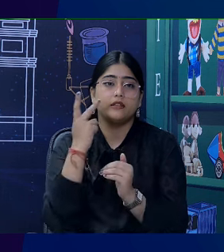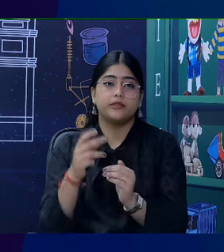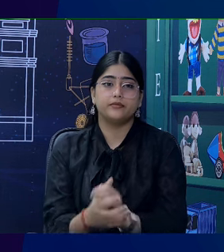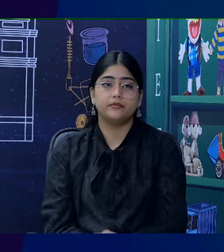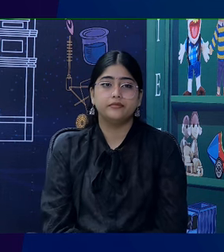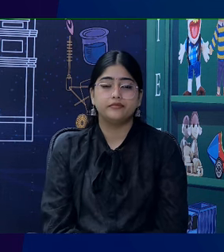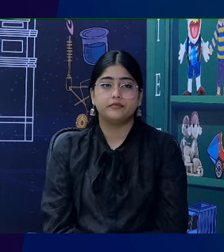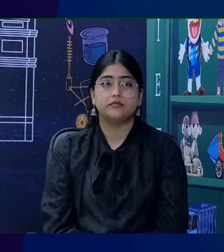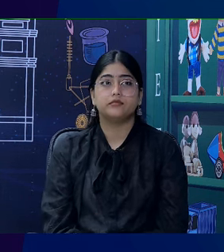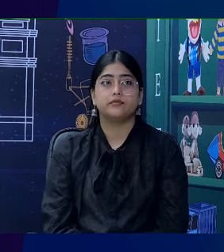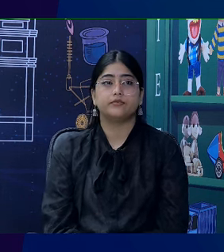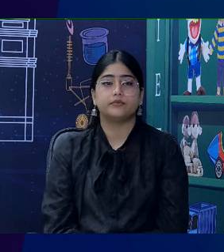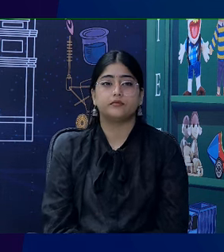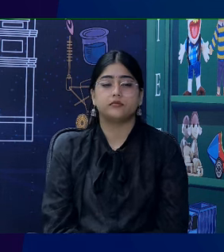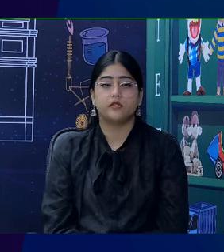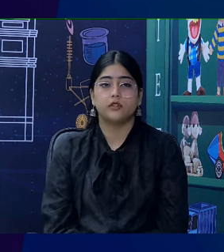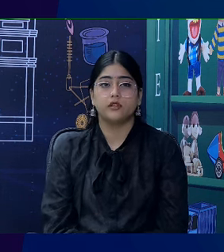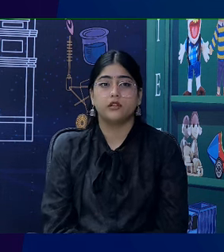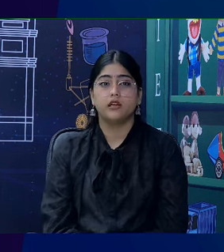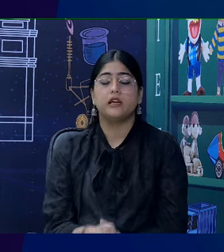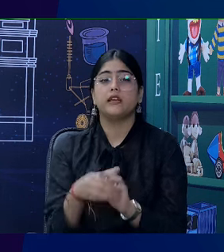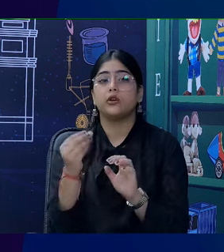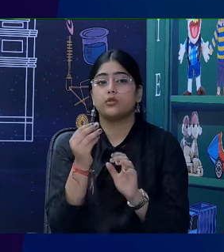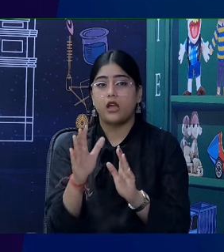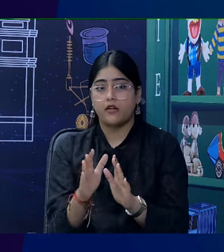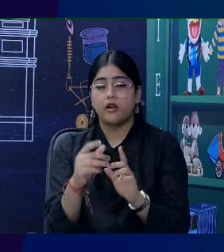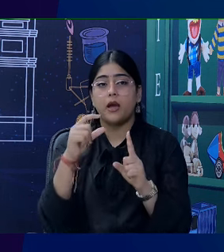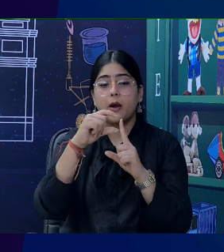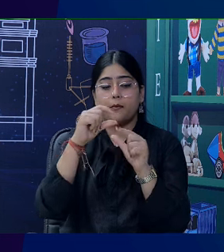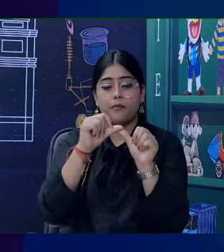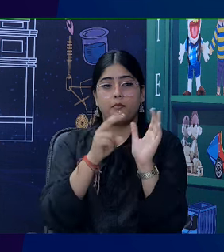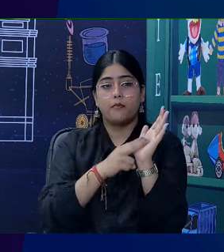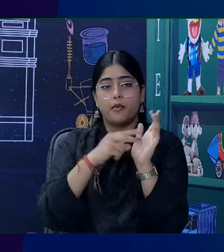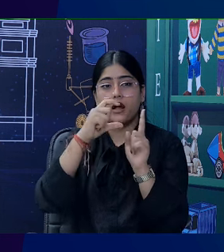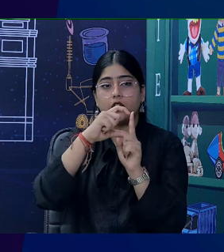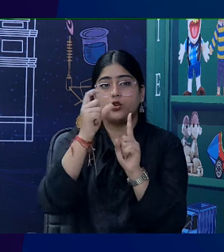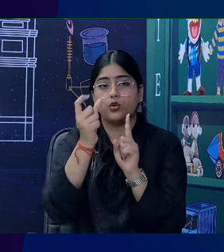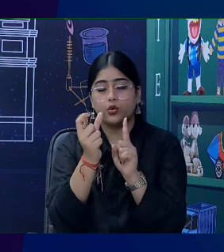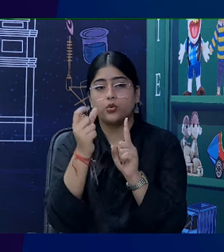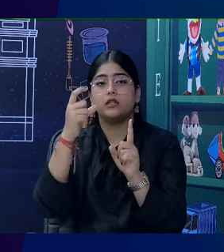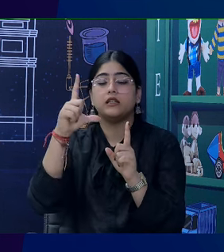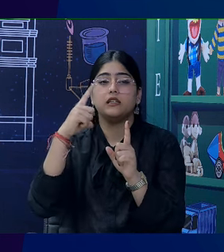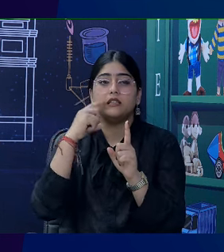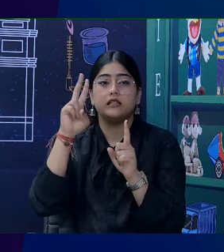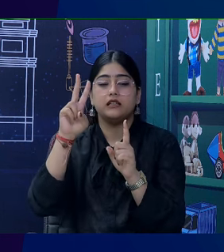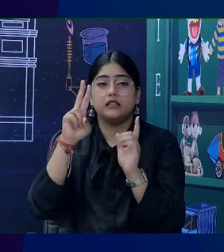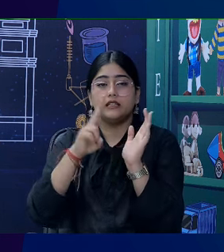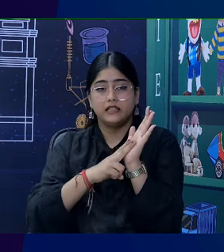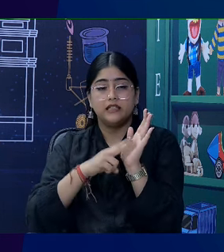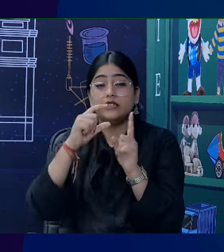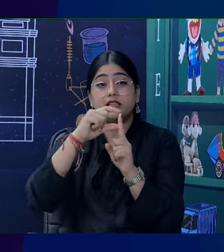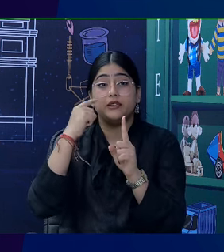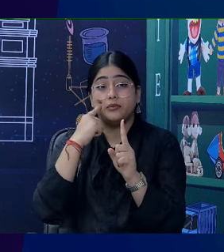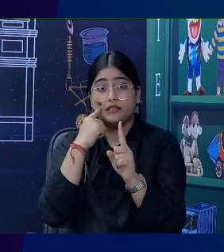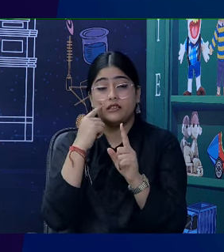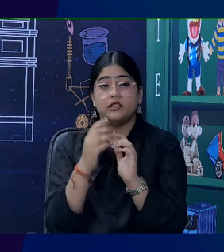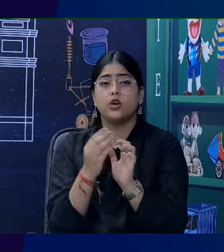अब इसी के देखिए एक वो बनाई थी पांडुलिपि है ना जैसे बाल भद्र सुभद्रा जो जगन्नाथ की बहन थी उसकी लघु मूर्तियां